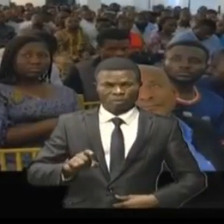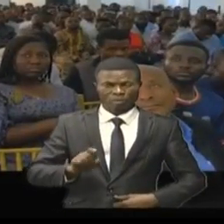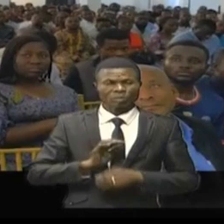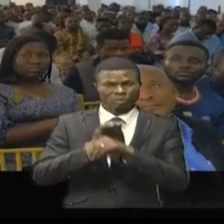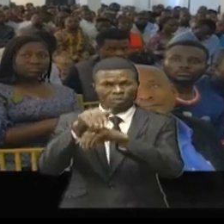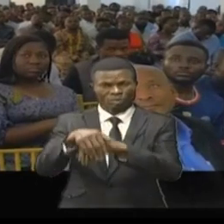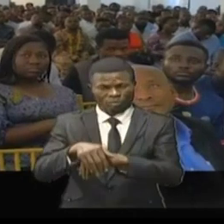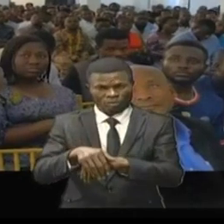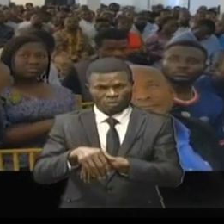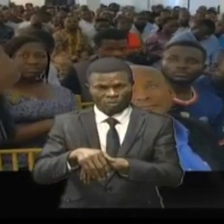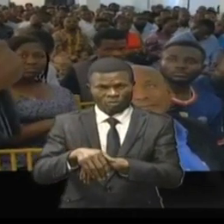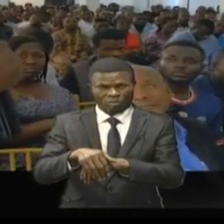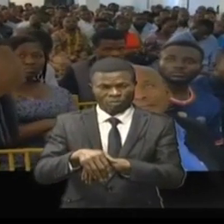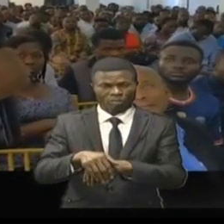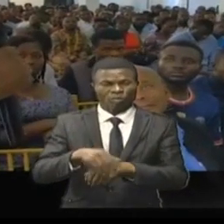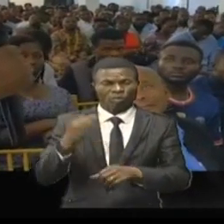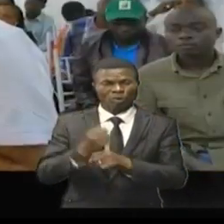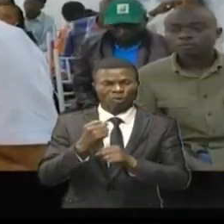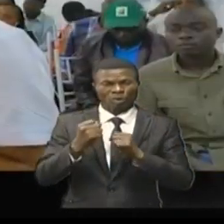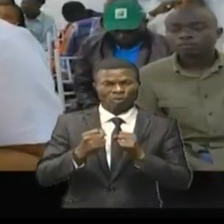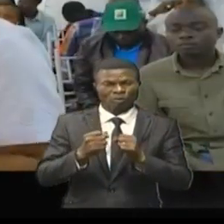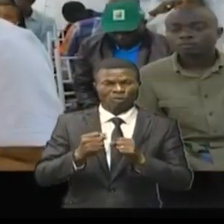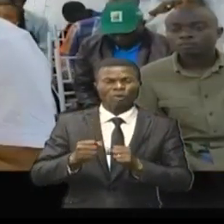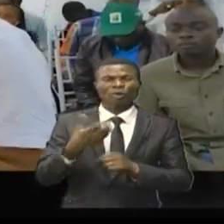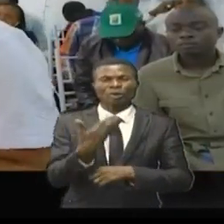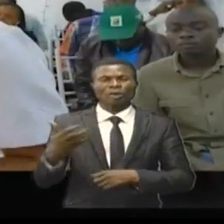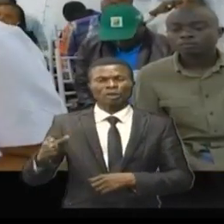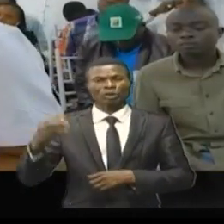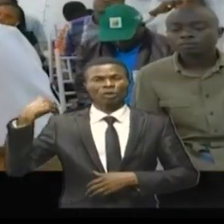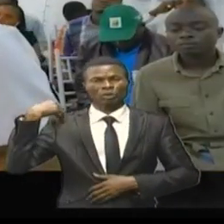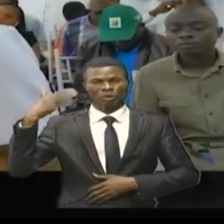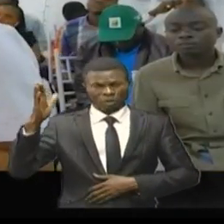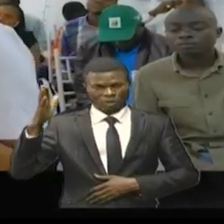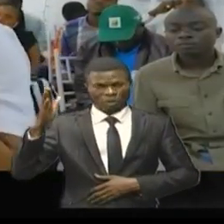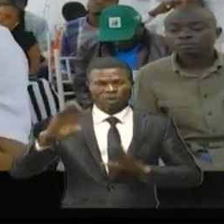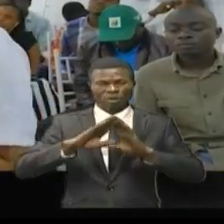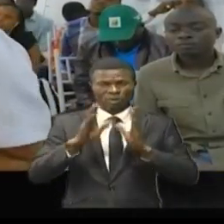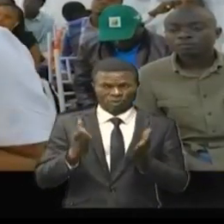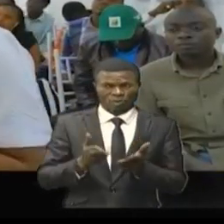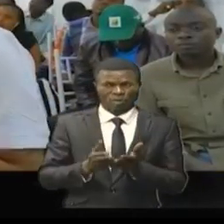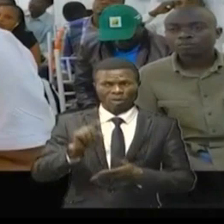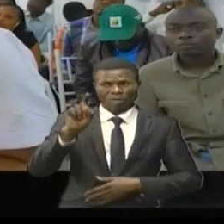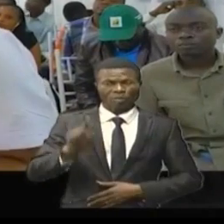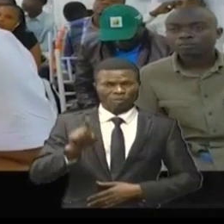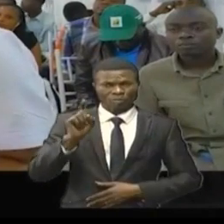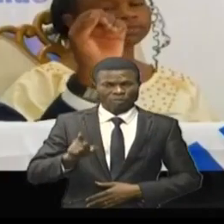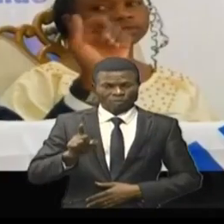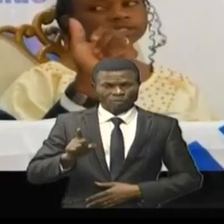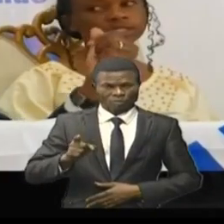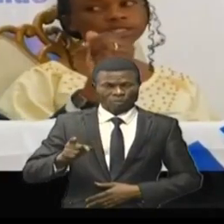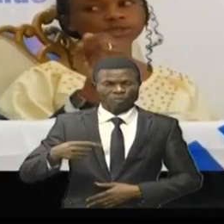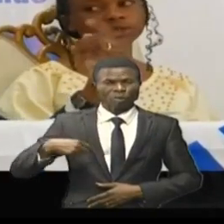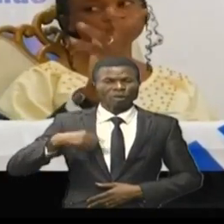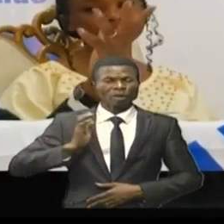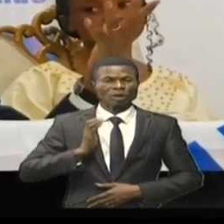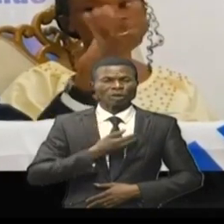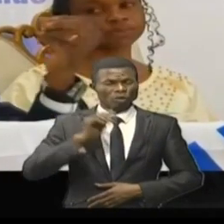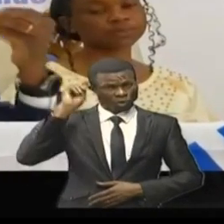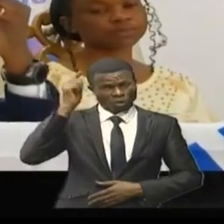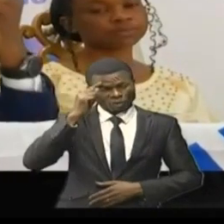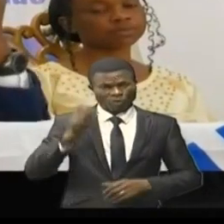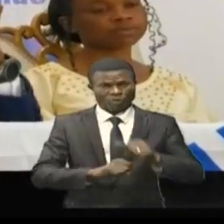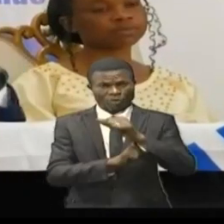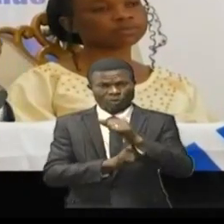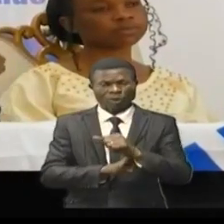la gestion du trésor public. Que la jeunesse ne peut pas gérer elle-même, elle a besoin de vous tous armés. Pour l'orateur, qui s'est dit